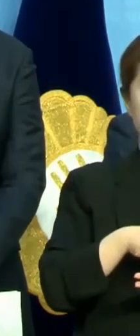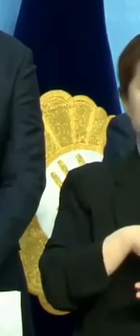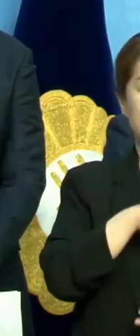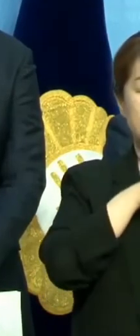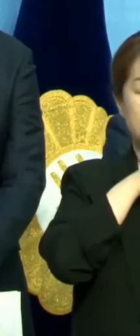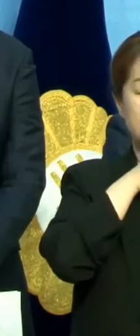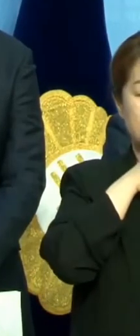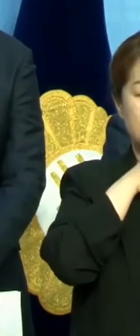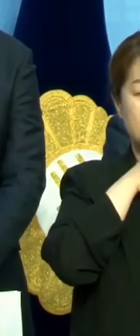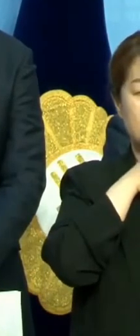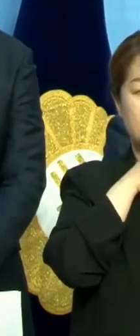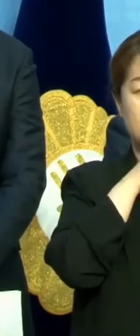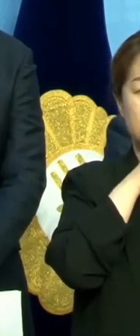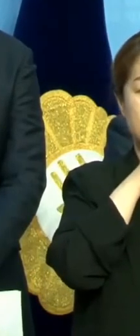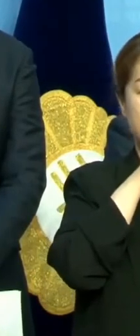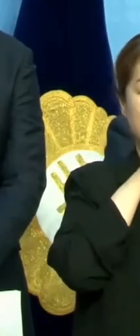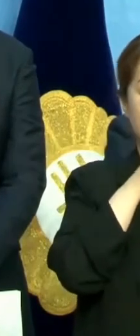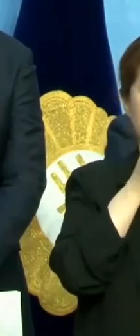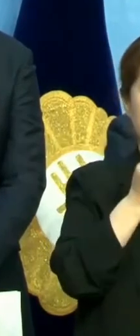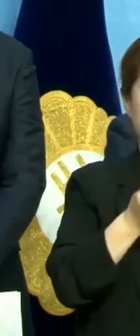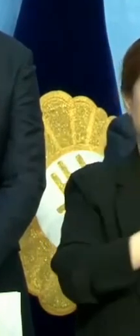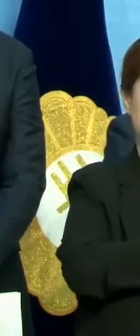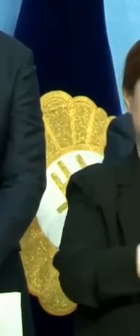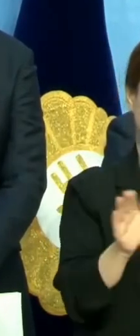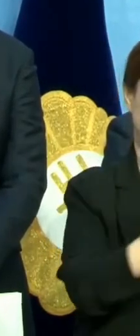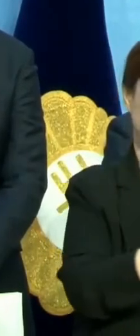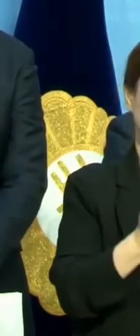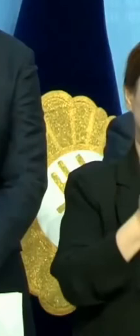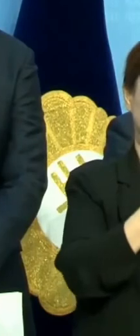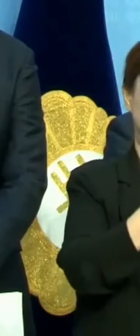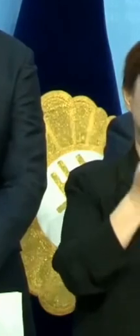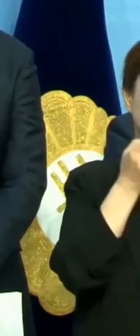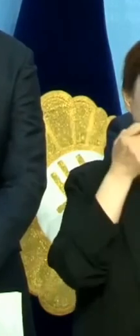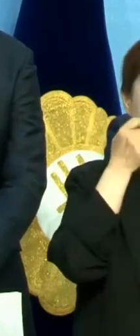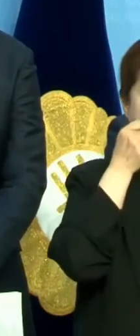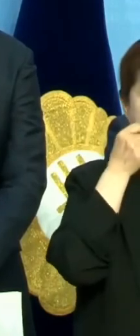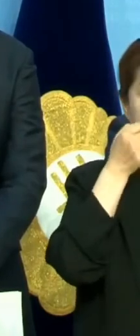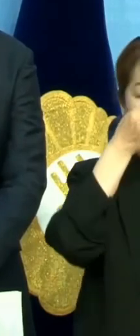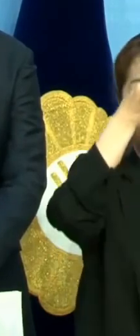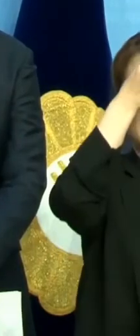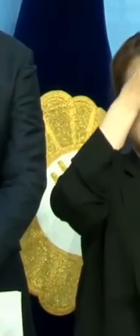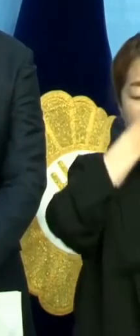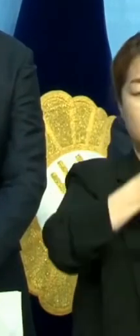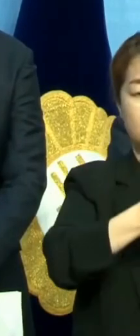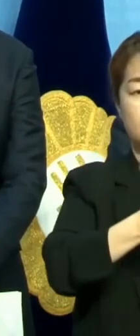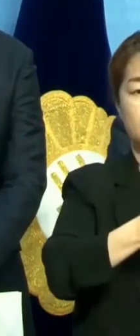정말 많이 못해줘서 미안하고